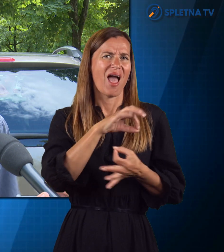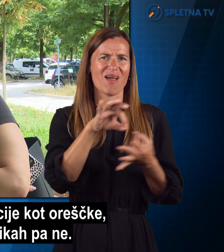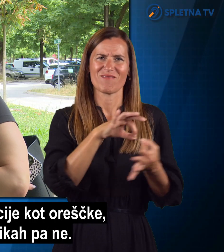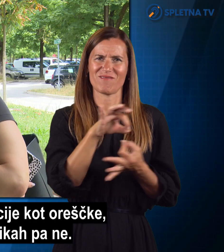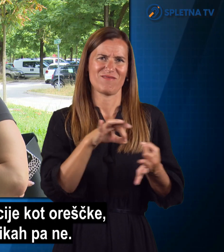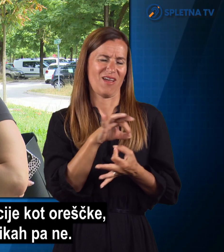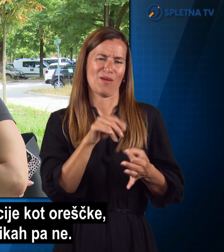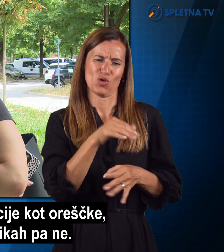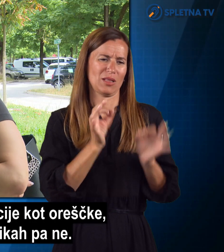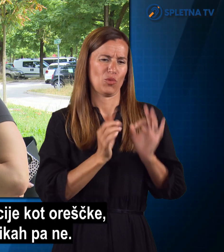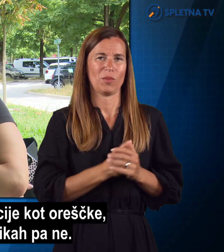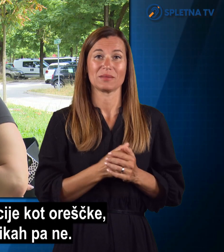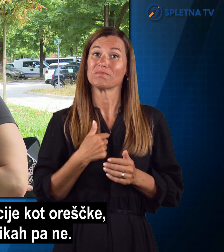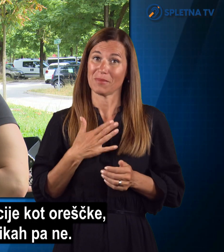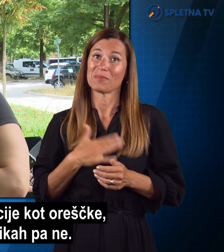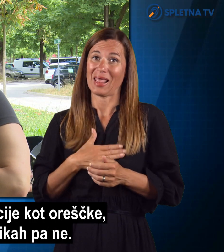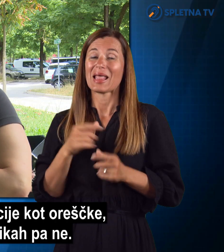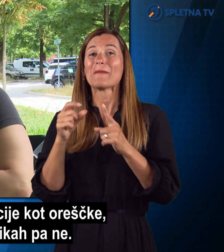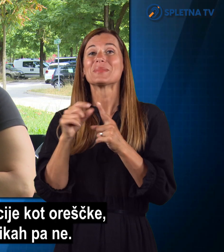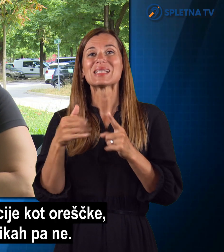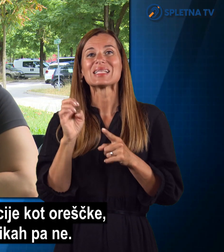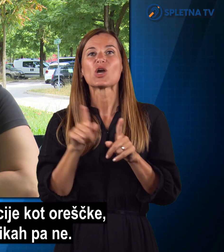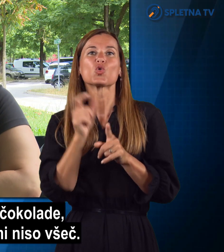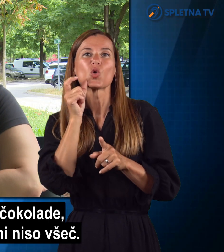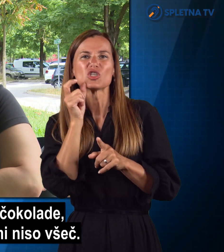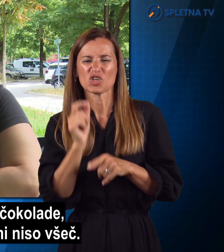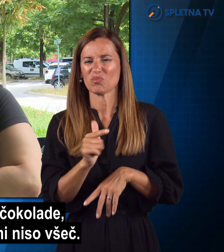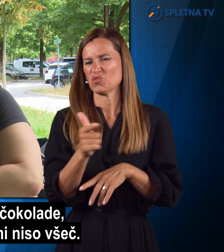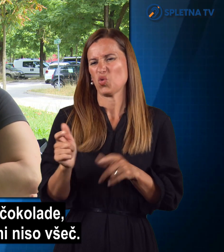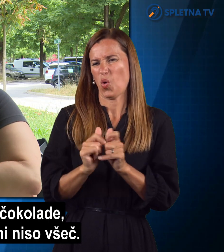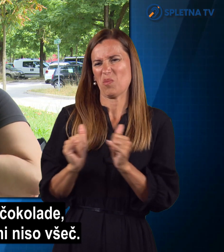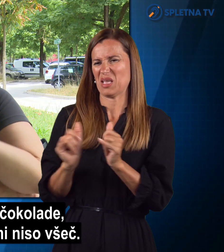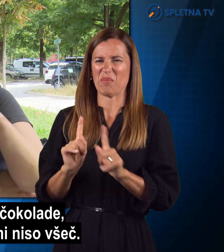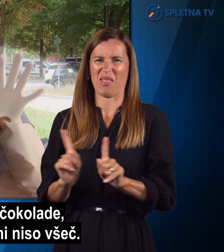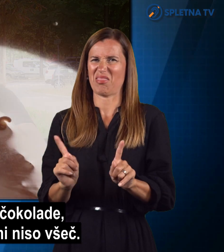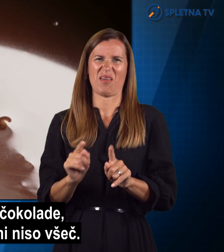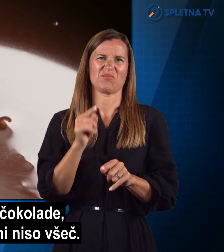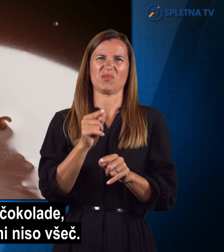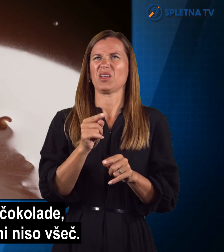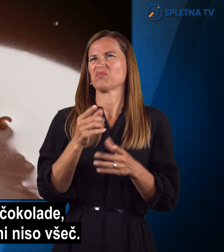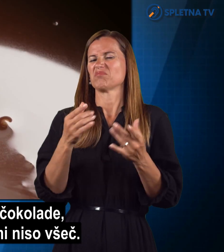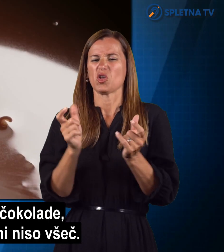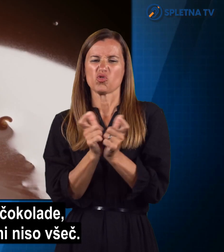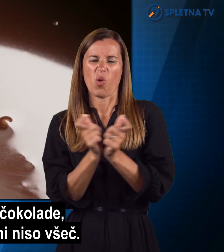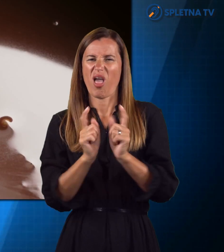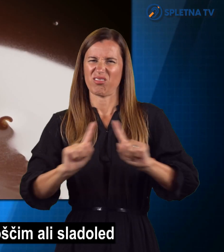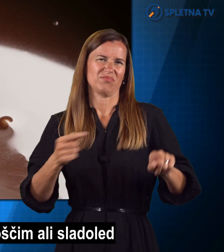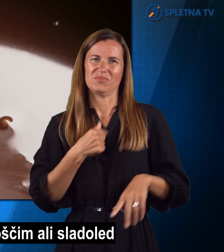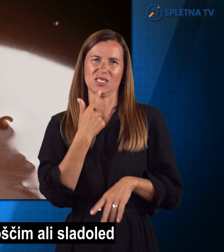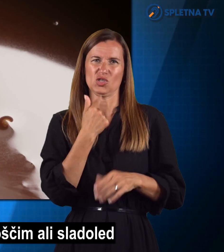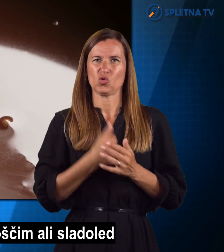probati. Sam rada imam pistacije kot oreščke, v drugih oblikah pa ne, tako da te čokolade in te dubajske mi niso